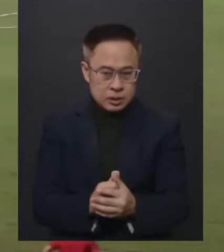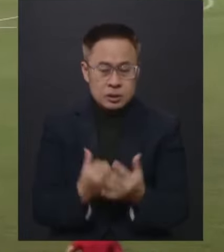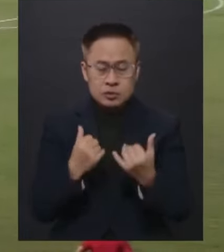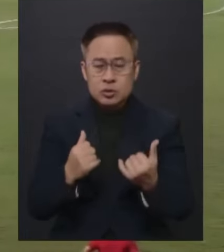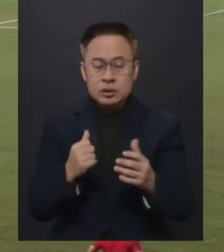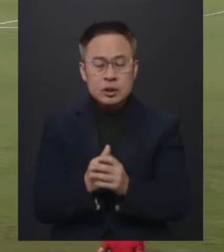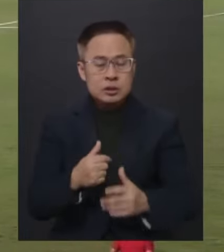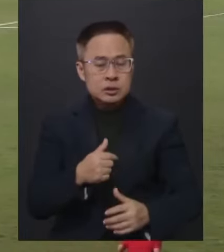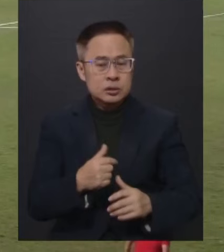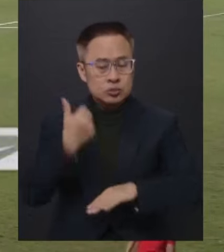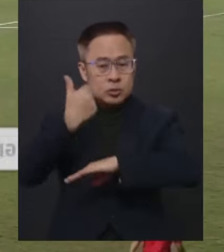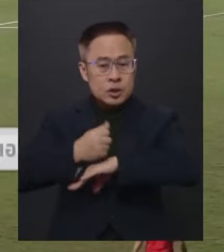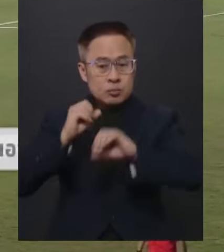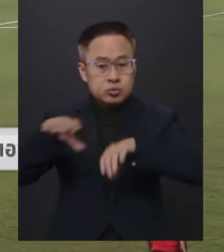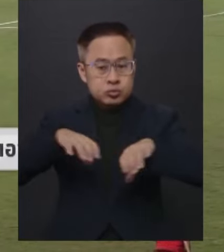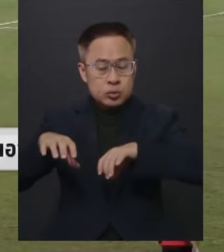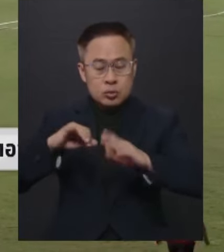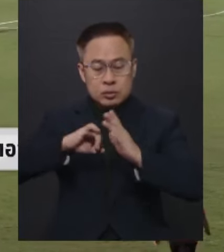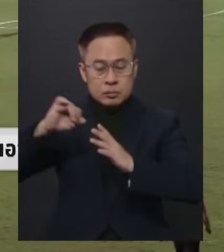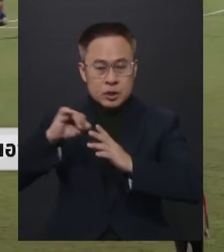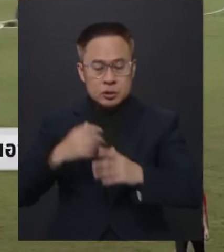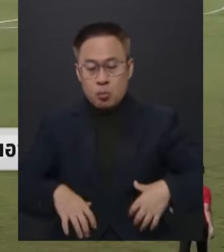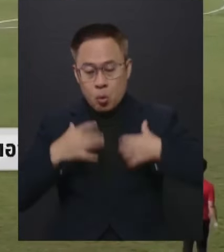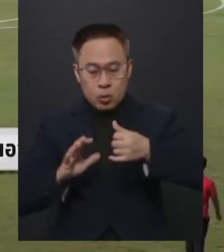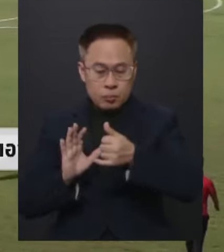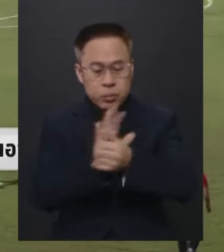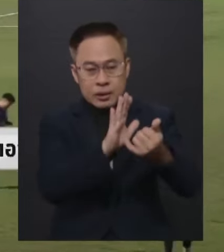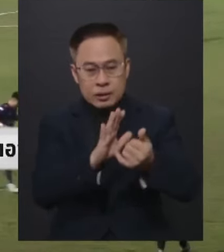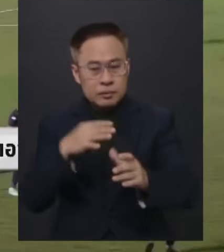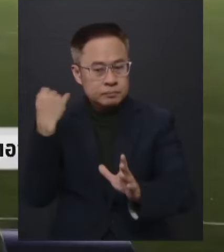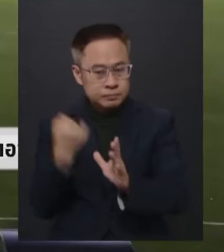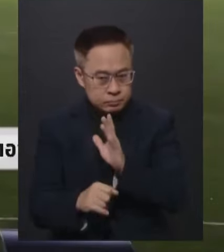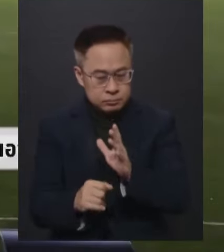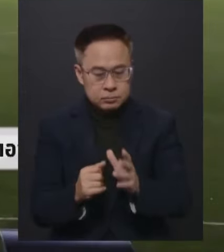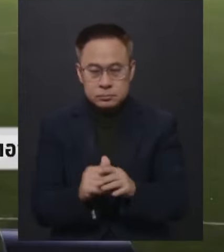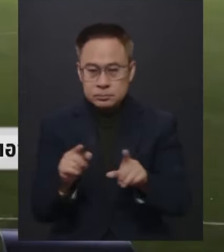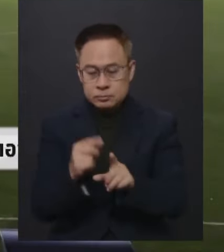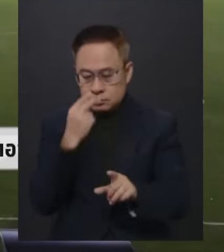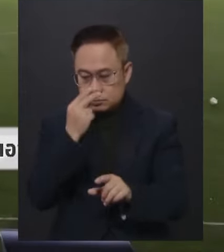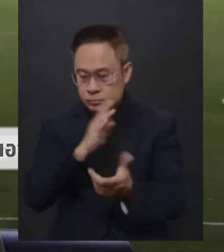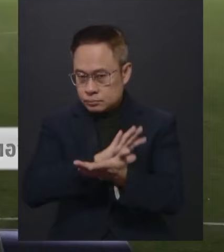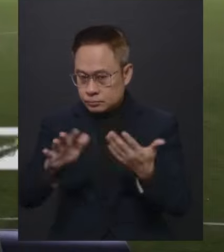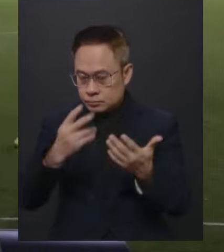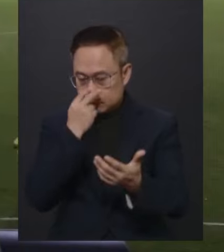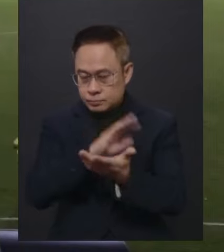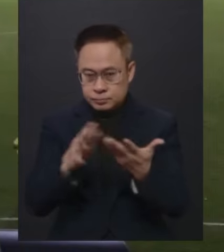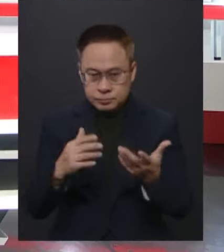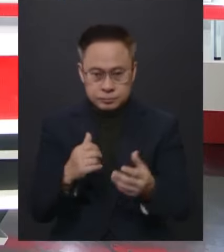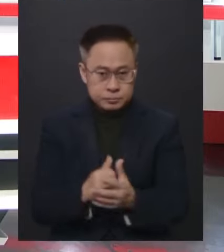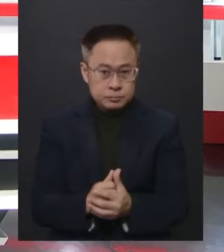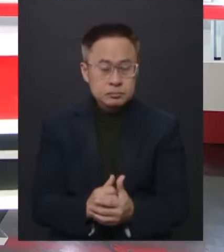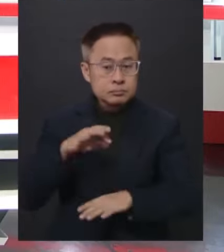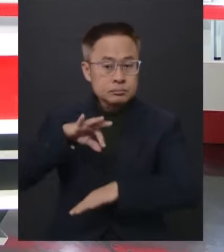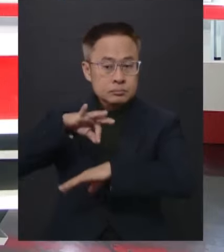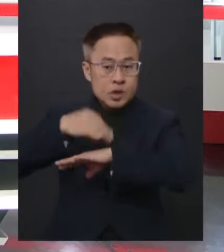ณีโค้ชบอสเนี่ยทางสโมสรทางต้นสังกัดเองก็มองว่ามันก็เป็นเรื่องที่ไม่ควรทำโดยเฉพาะการมีต